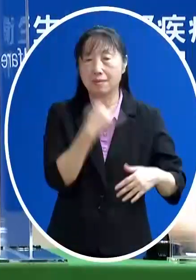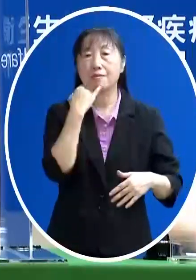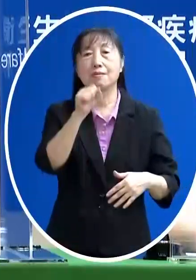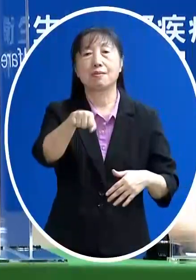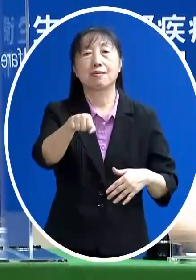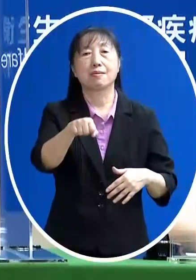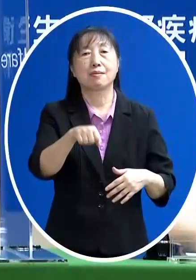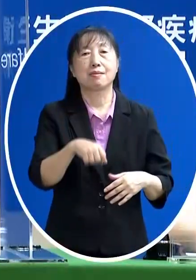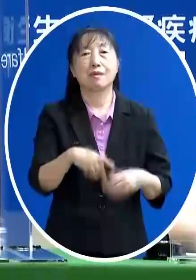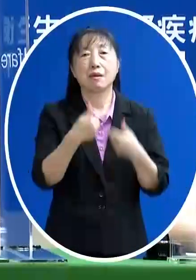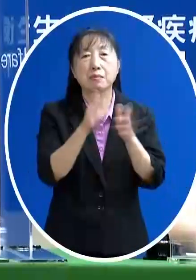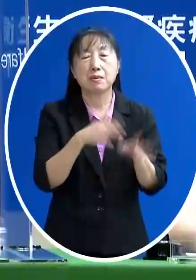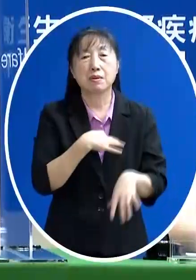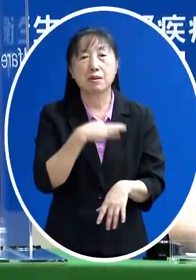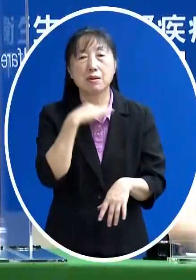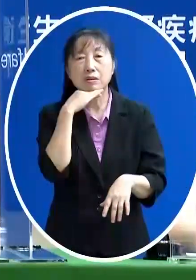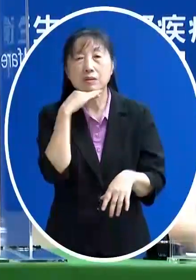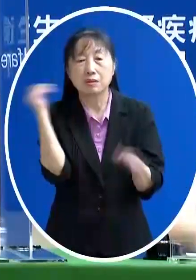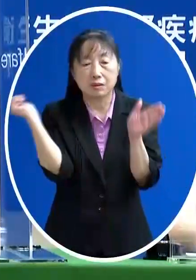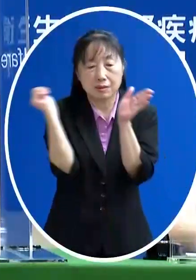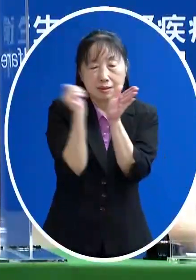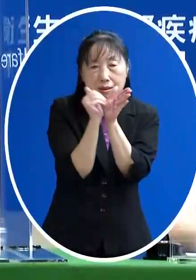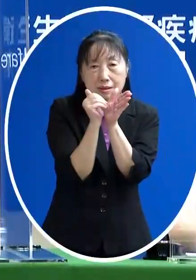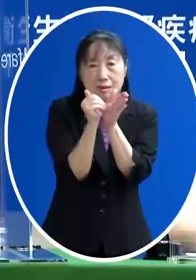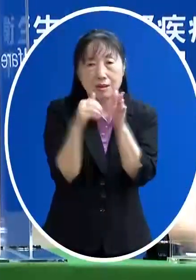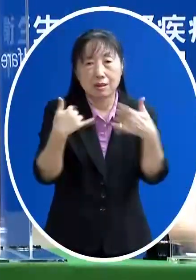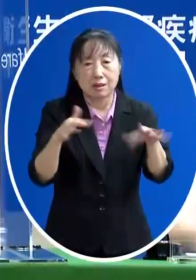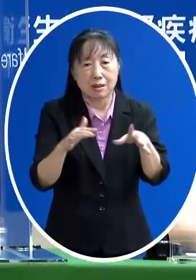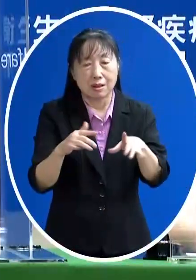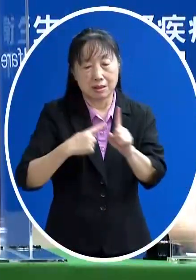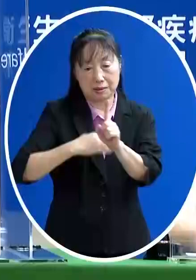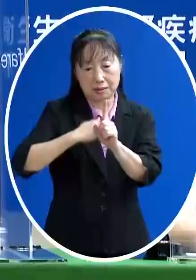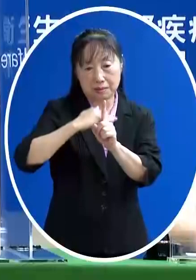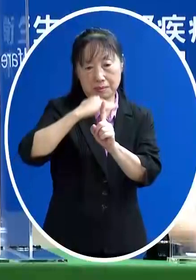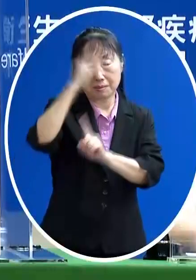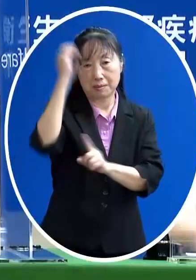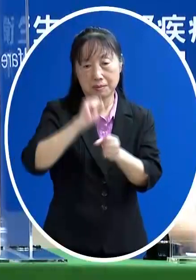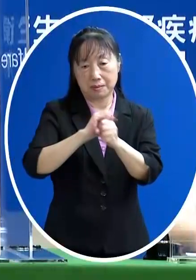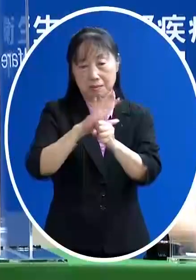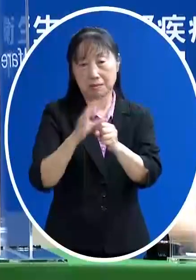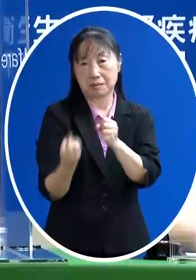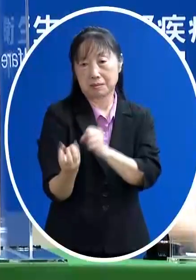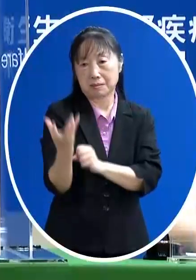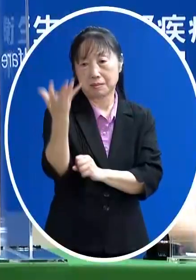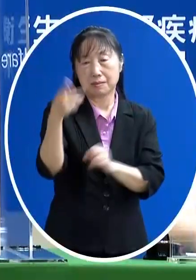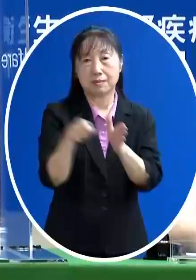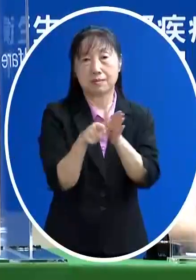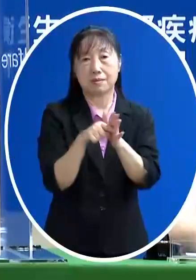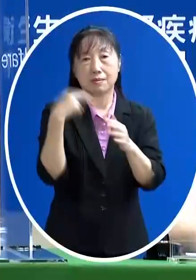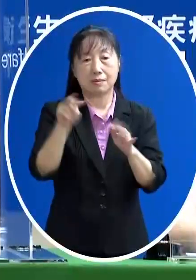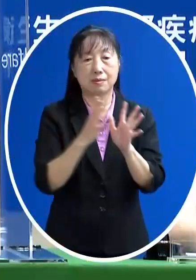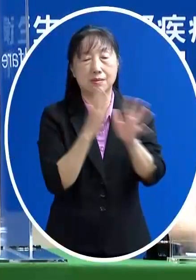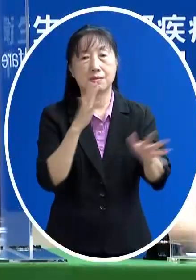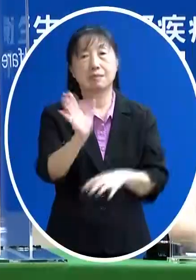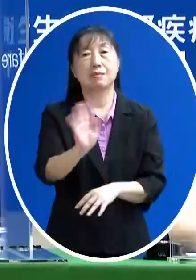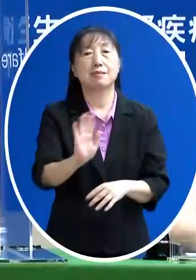那不要等到说这个疫情比较稍微厉害一点的时候，那可能会有排队的情况，哈。